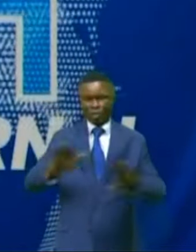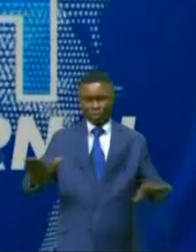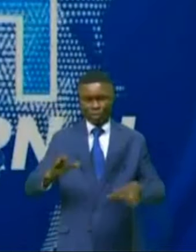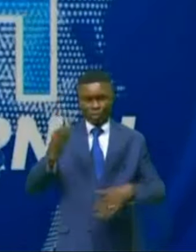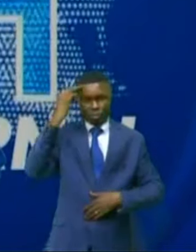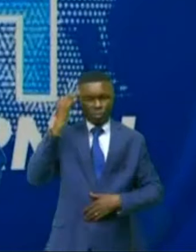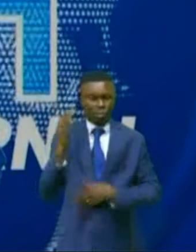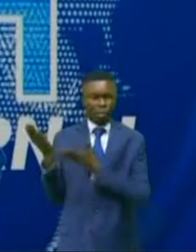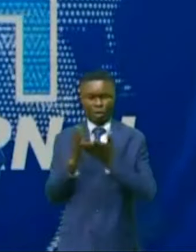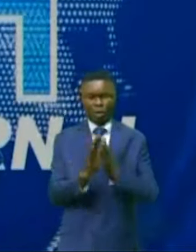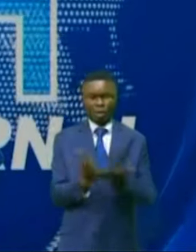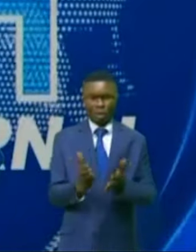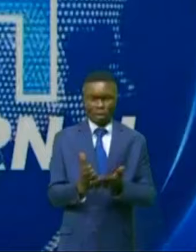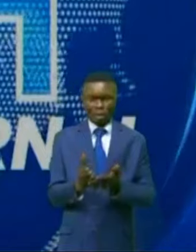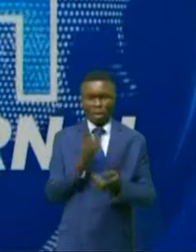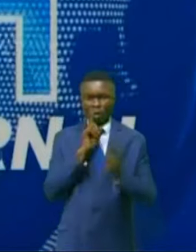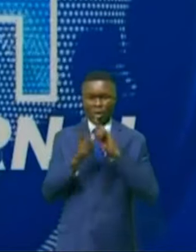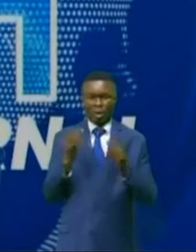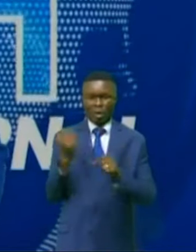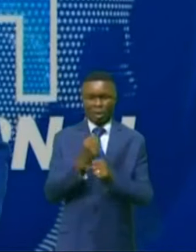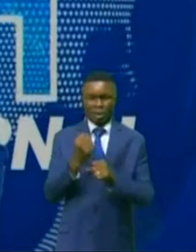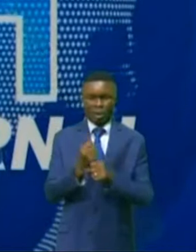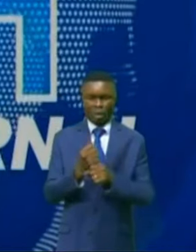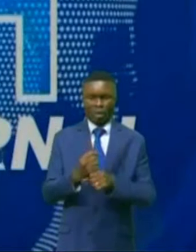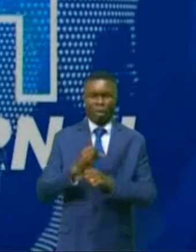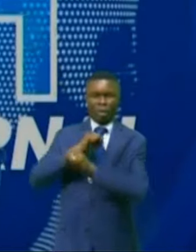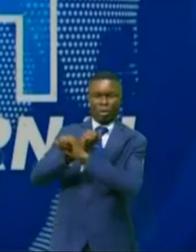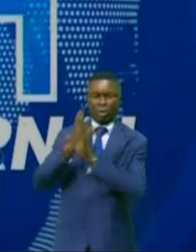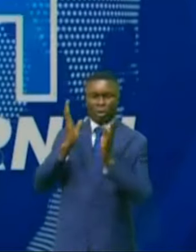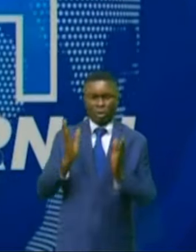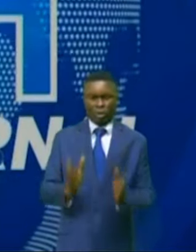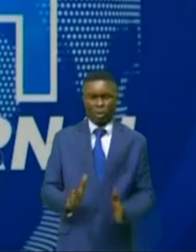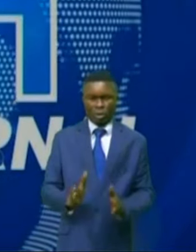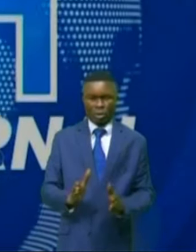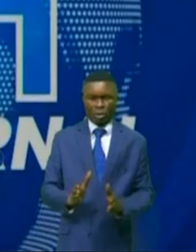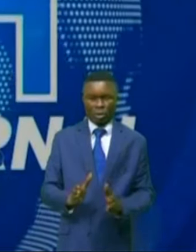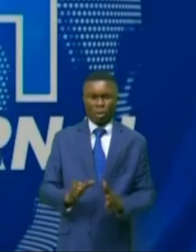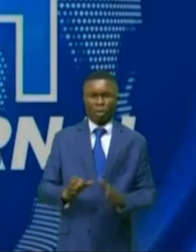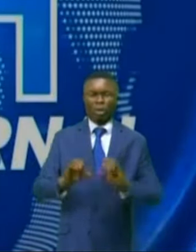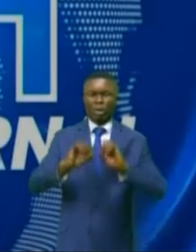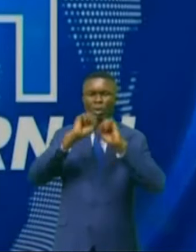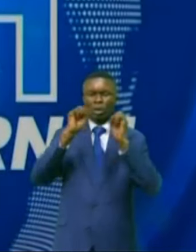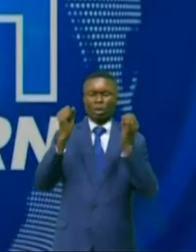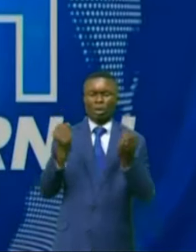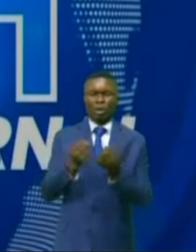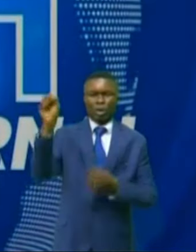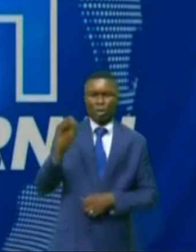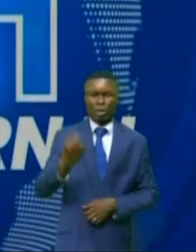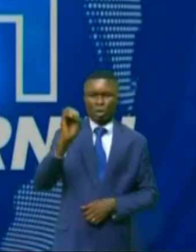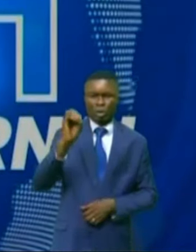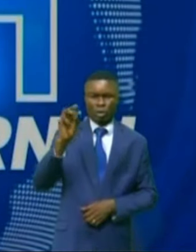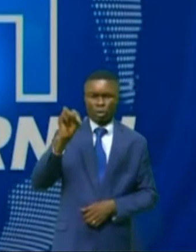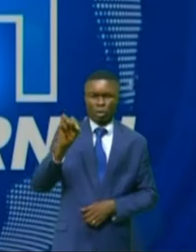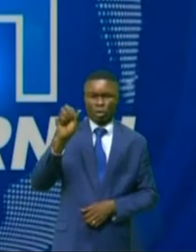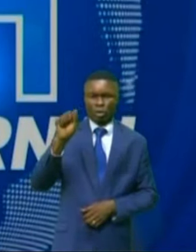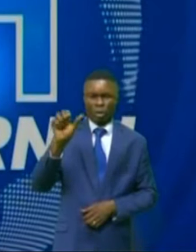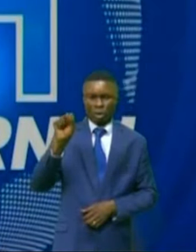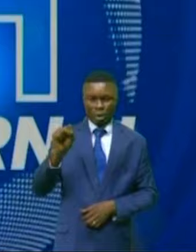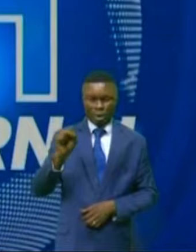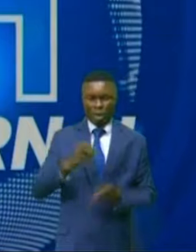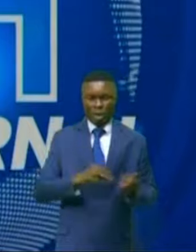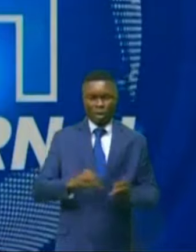du Portefeuille a eu une séance de travail avec les syndicalistes de la SONAS pour des stratégies